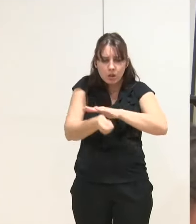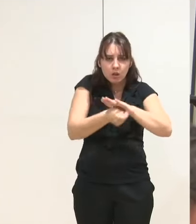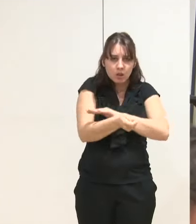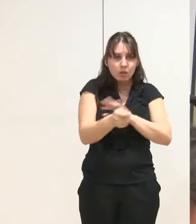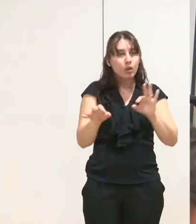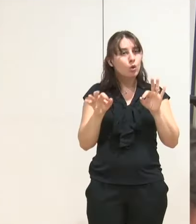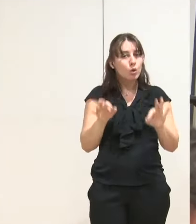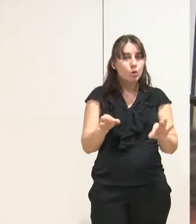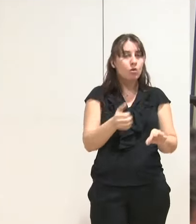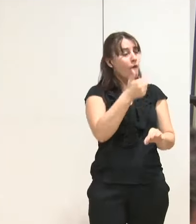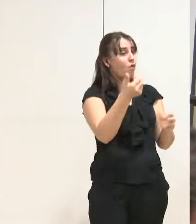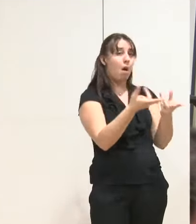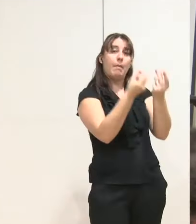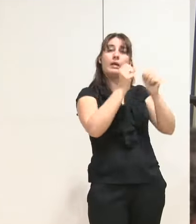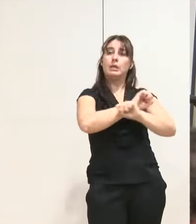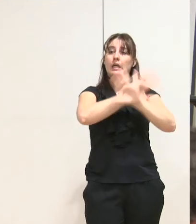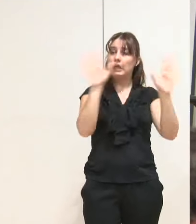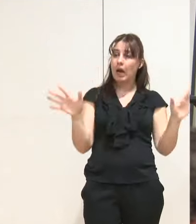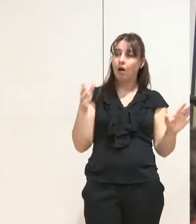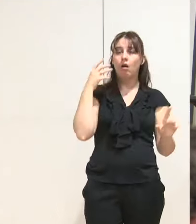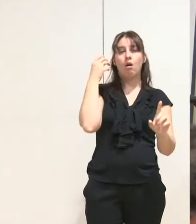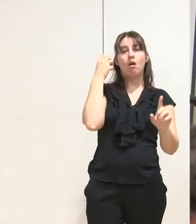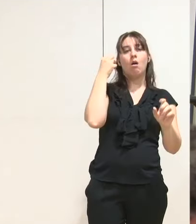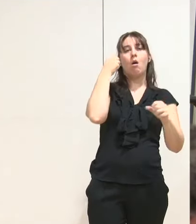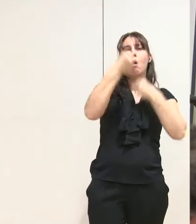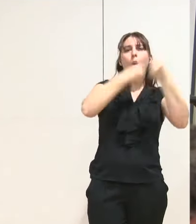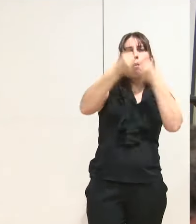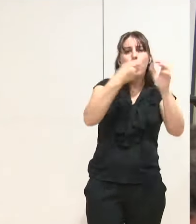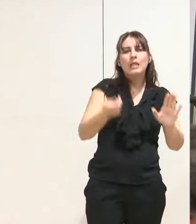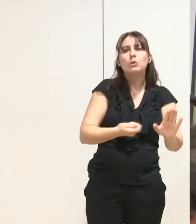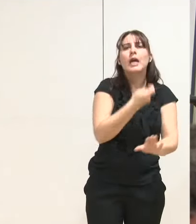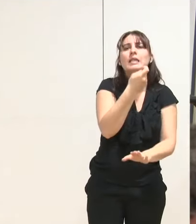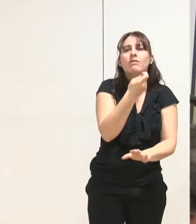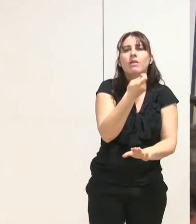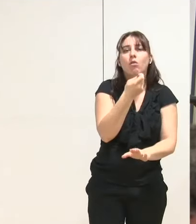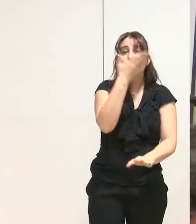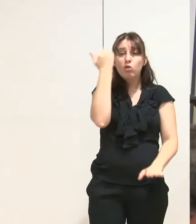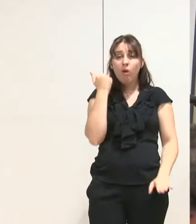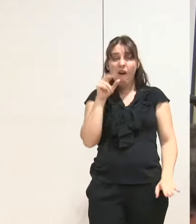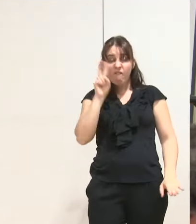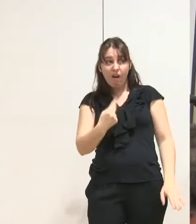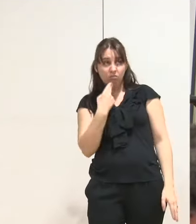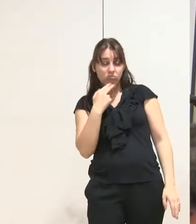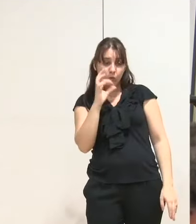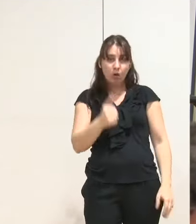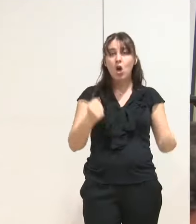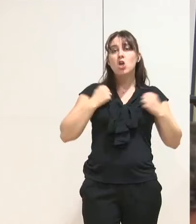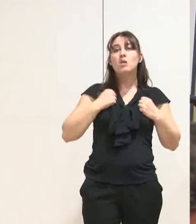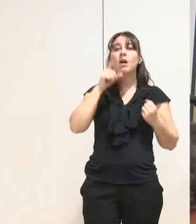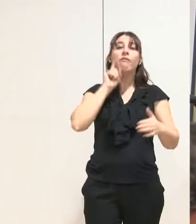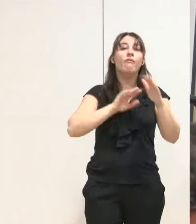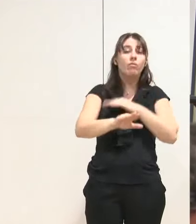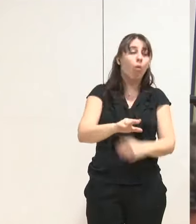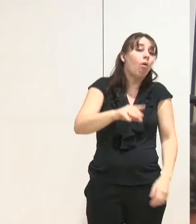effectivement mais vous l'avez très bien dit de la boxe éducative bon je sais pas si c'est très bien bon gymnastique au féminin